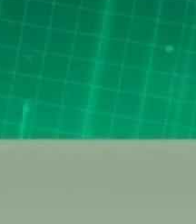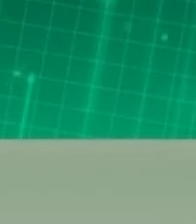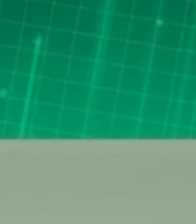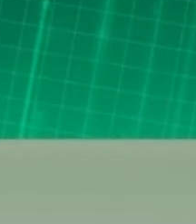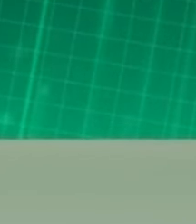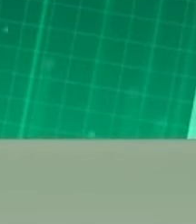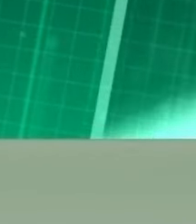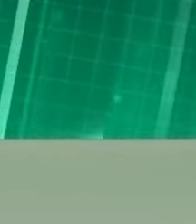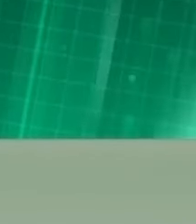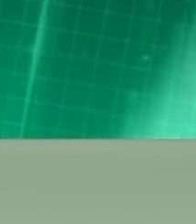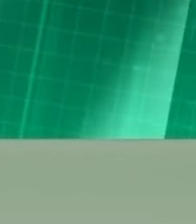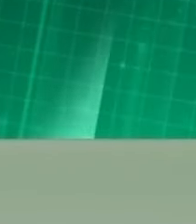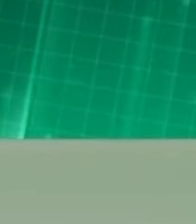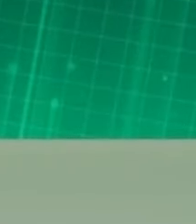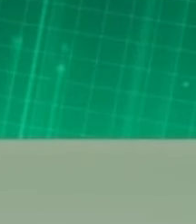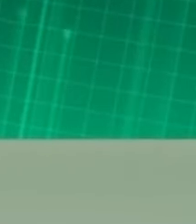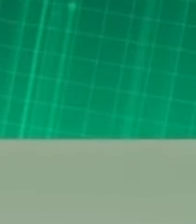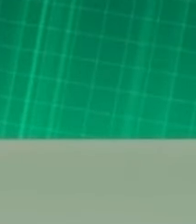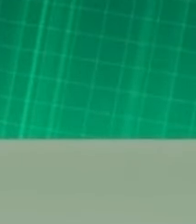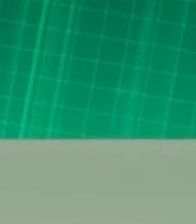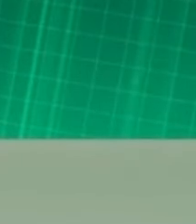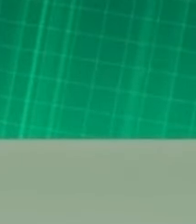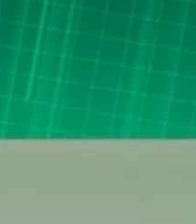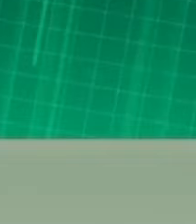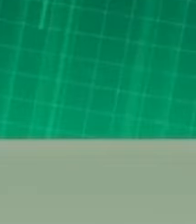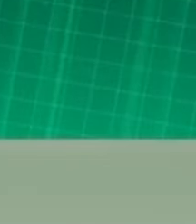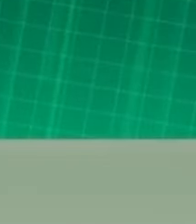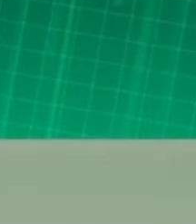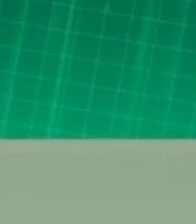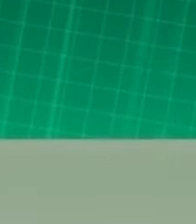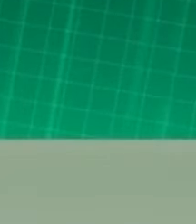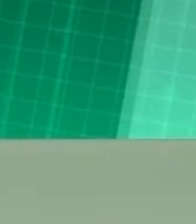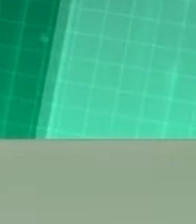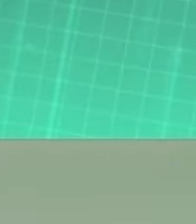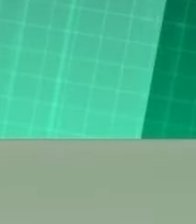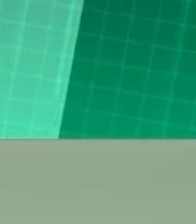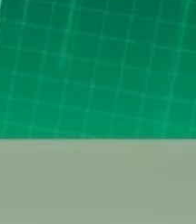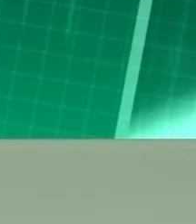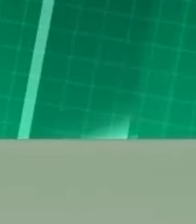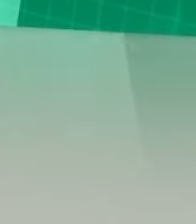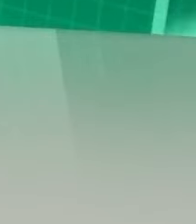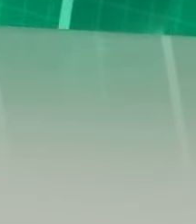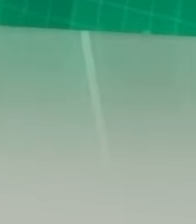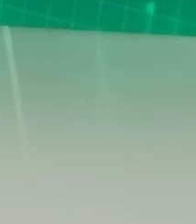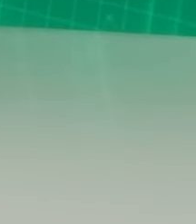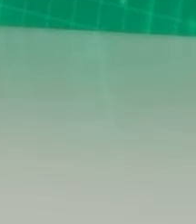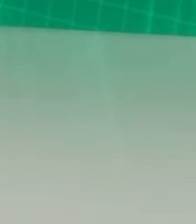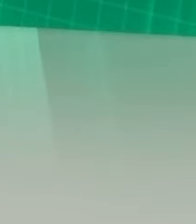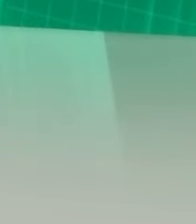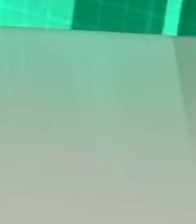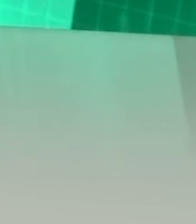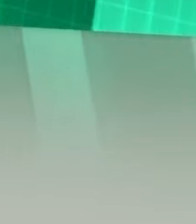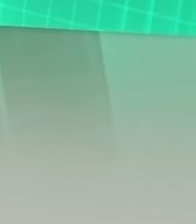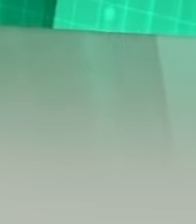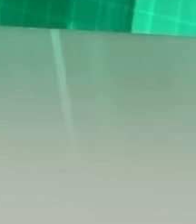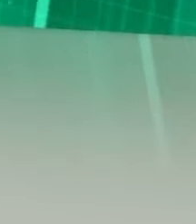вычеты при определении налогооблагаемого дохода, то есть нагрузка на бизнес остается на приемлемом уровне. Еще один вопрос.